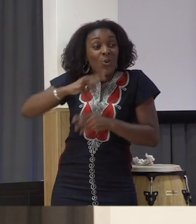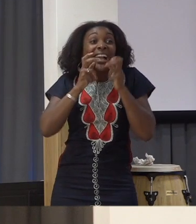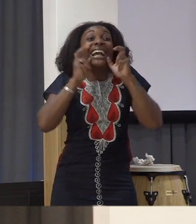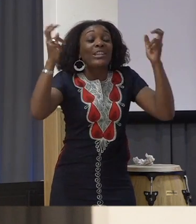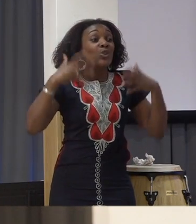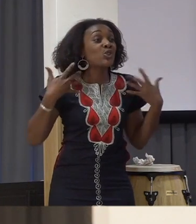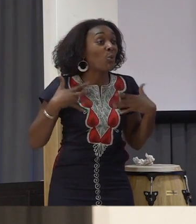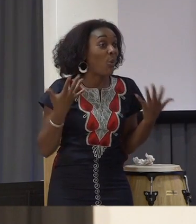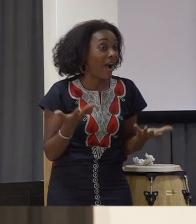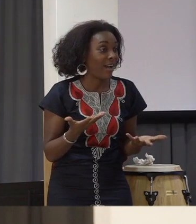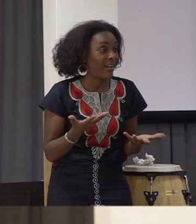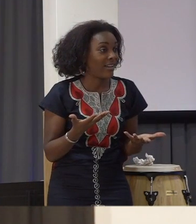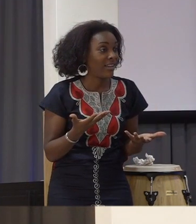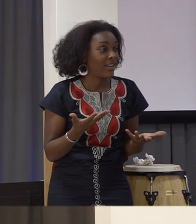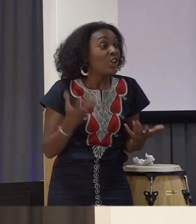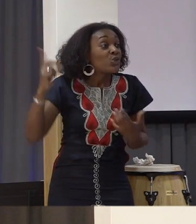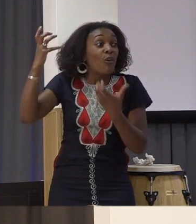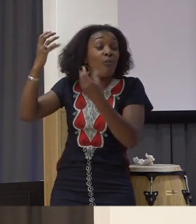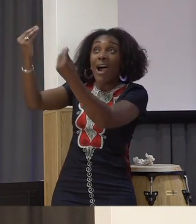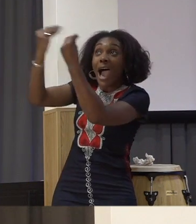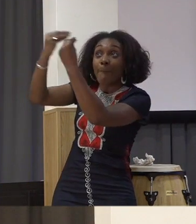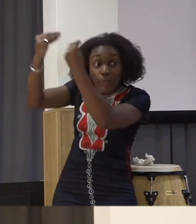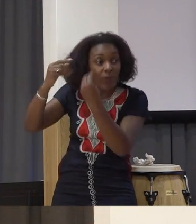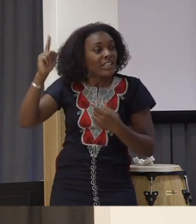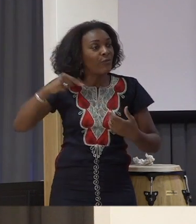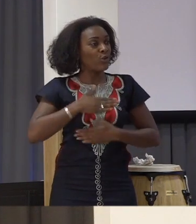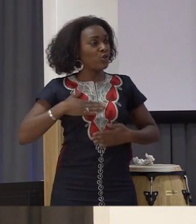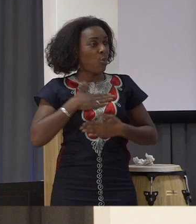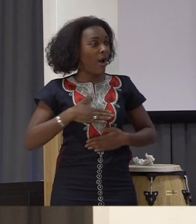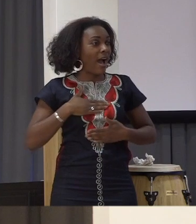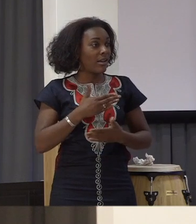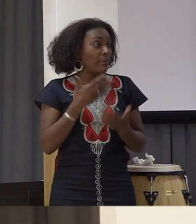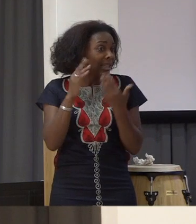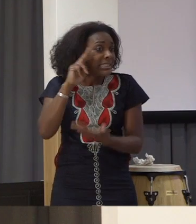joie. Il veut t'apprendre à te réjouir en lui. Merci Seigneur.